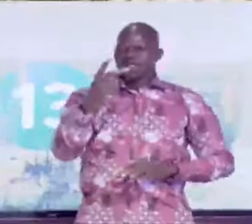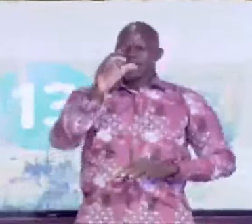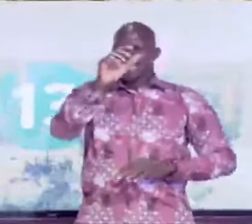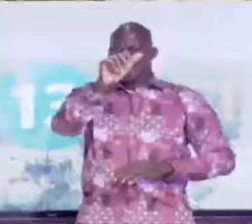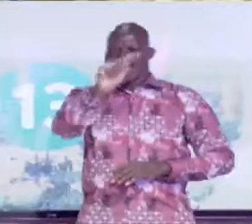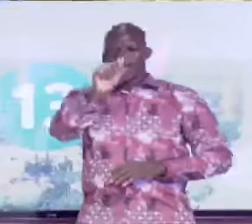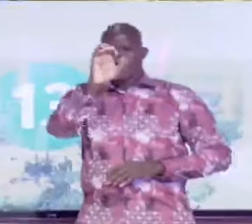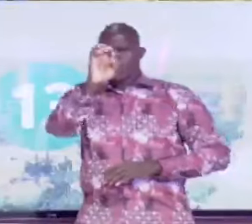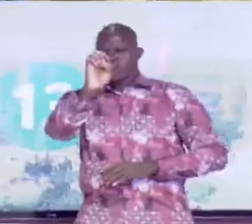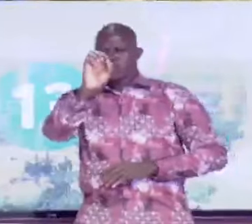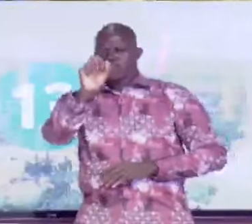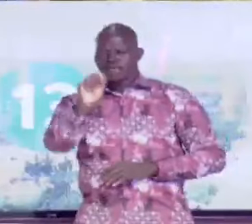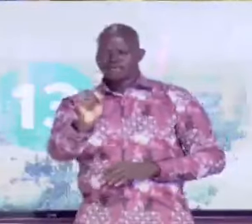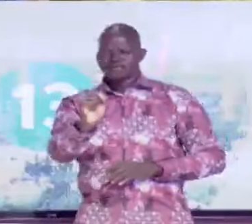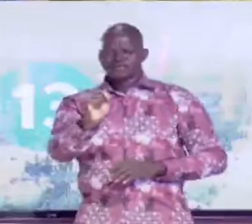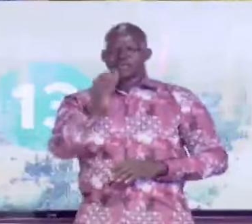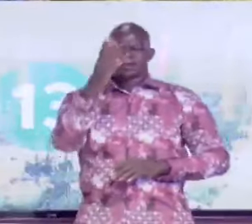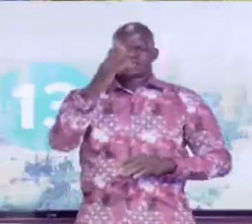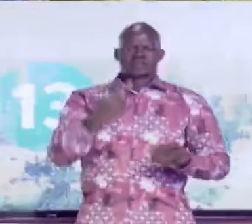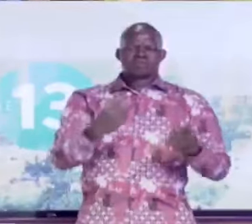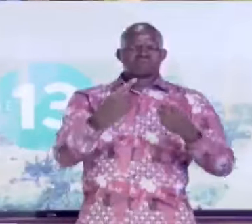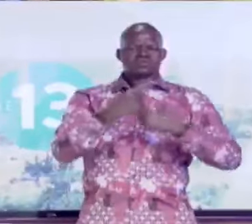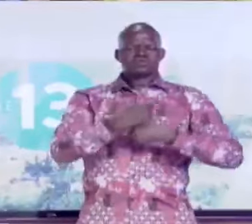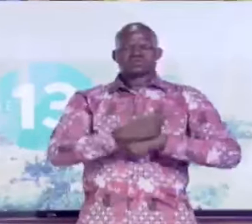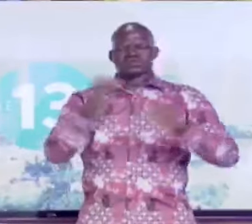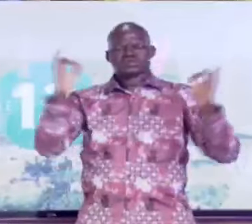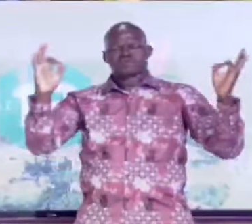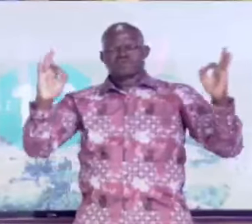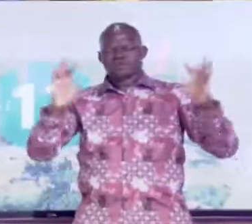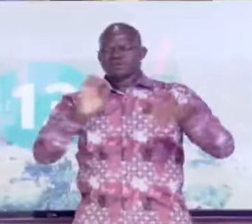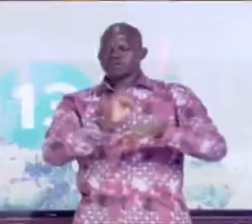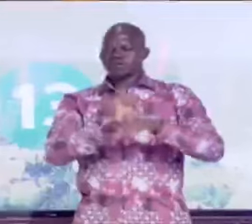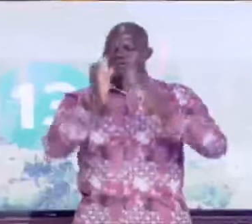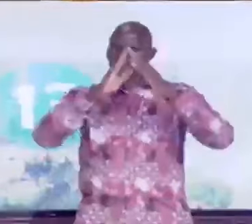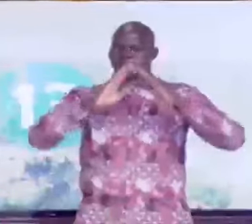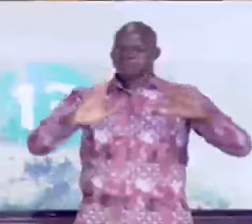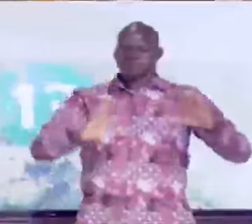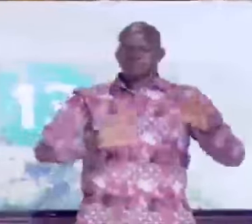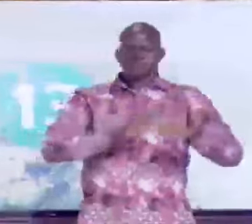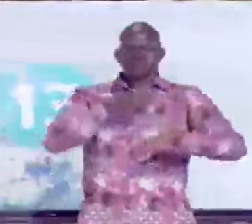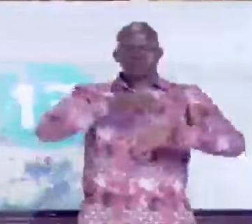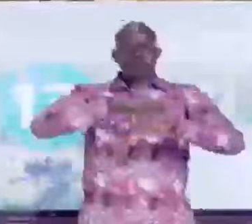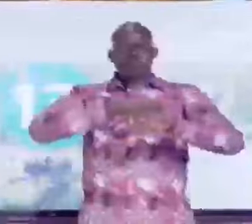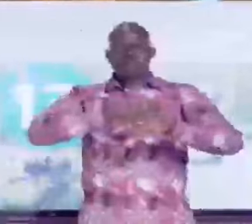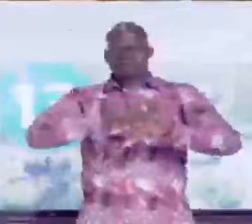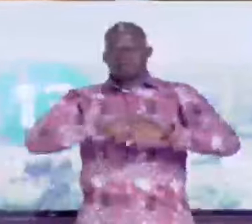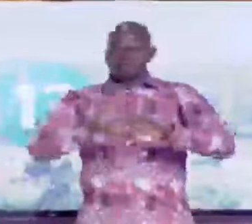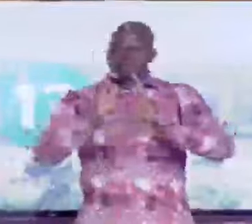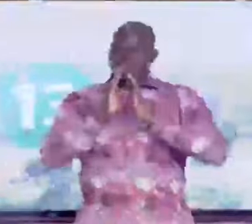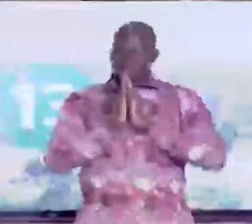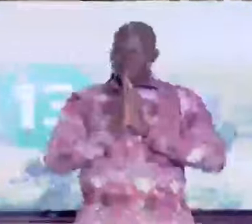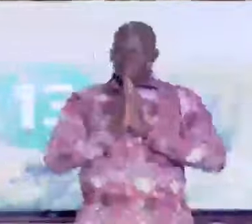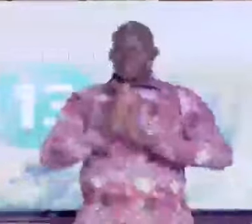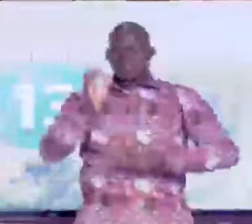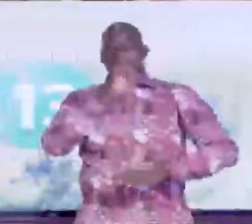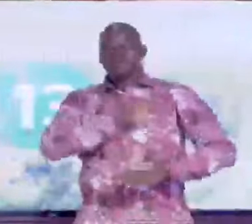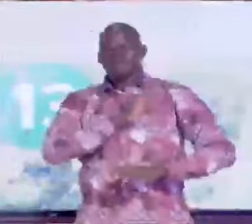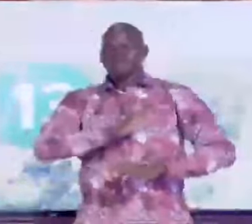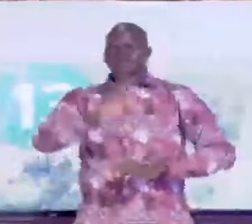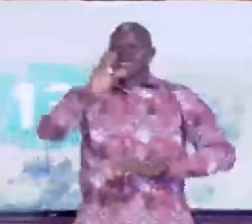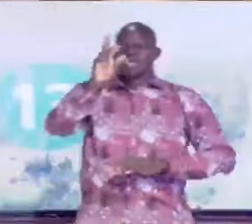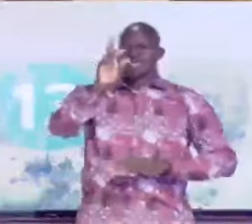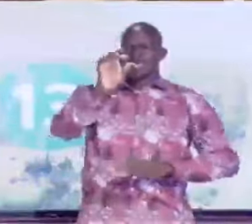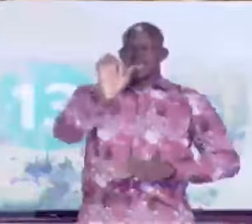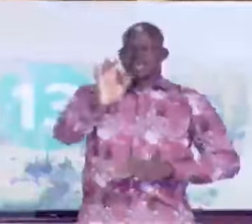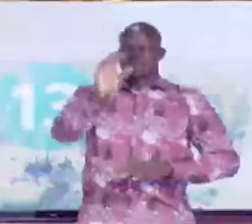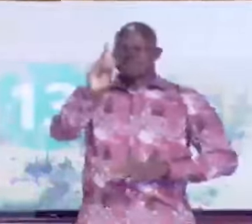chers, l'AIS. Quatrième du genre, cette fête paroissiale a surtout été des moments d'intense prière en faveur des forces de défense et de